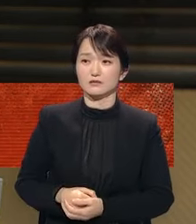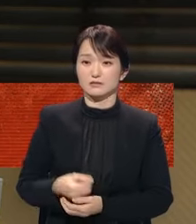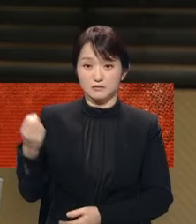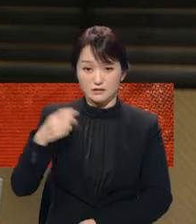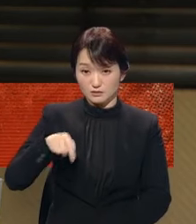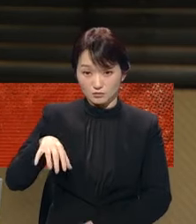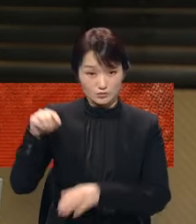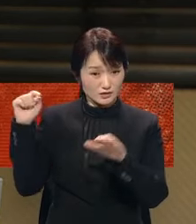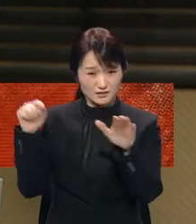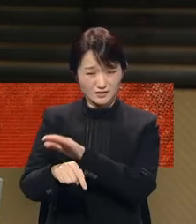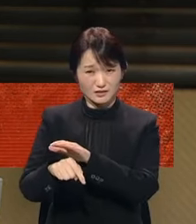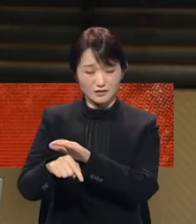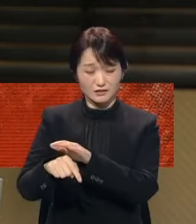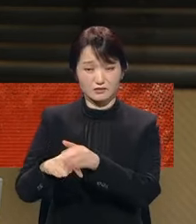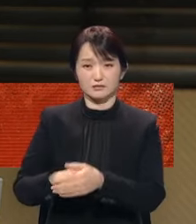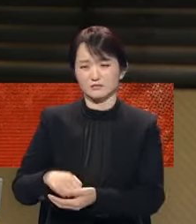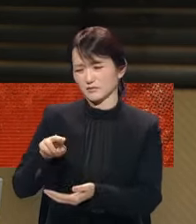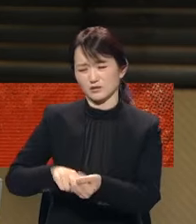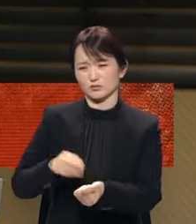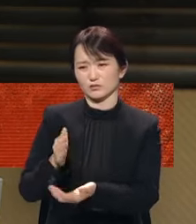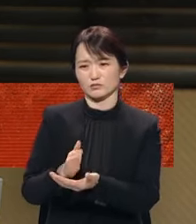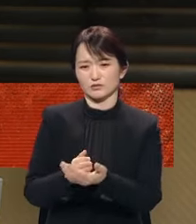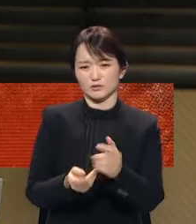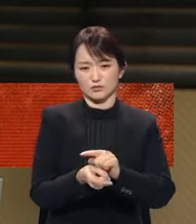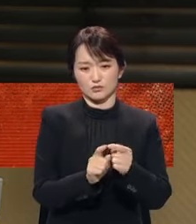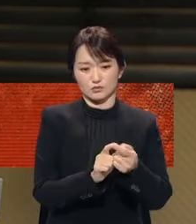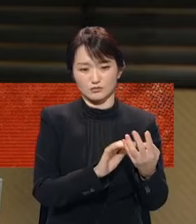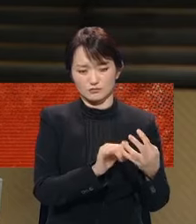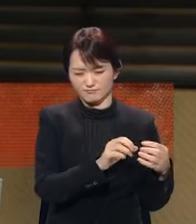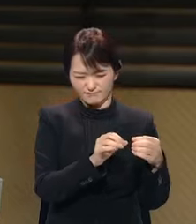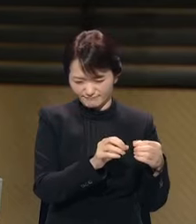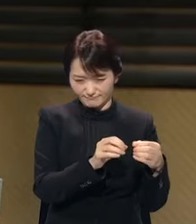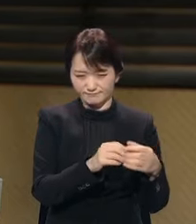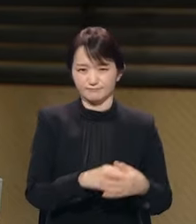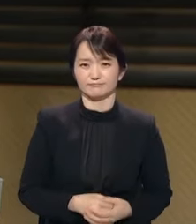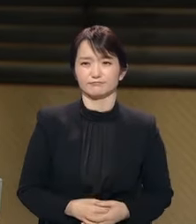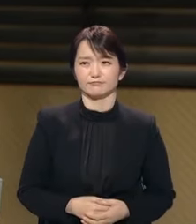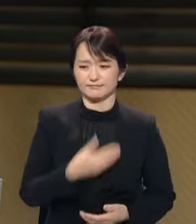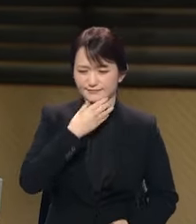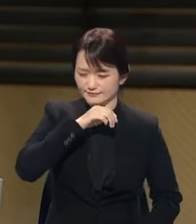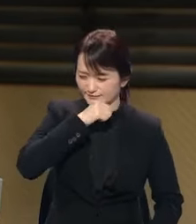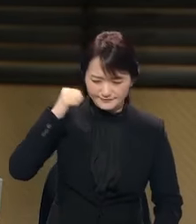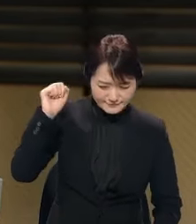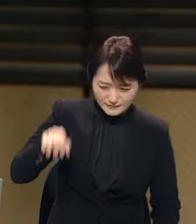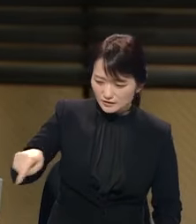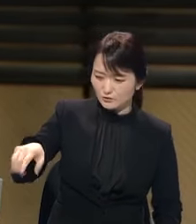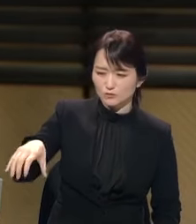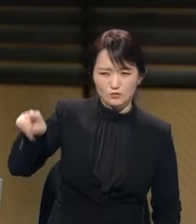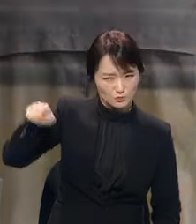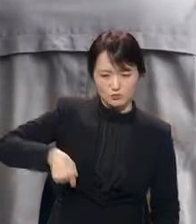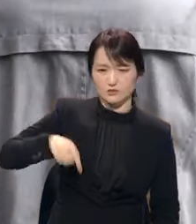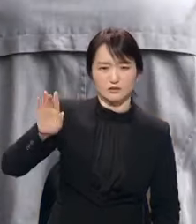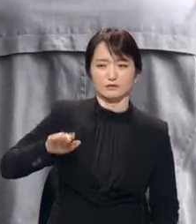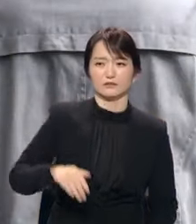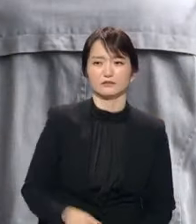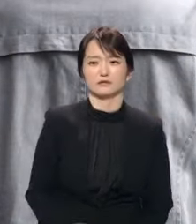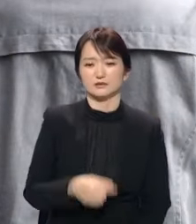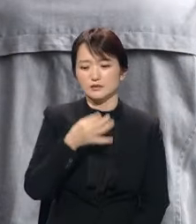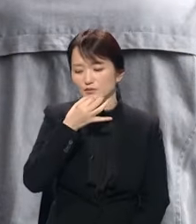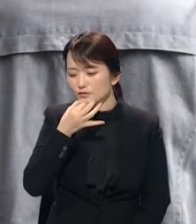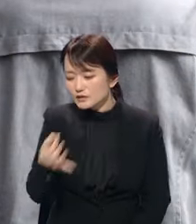팔아주지 말자. 뭐 자기들끼리 웅성웅성하면서 여기서가 이제 제일 그런 게 아이 재수 없어 다시 이 집 구석 안 와 하면서 침을